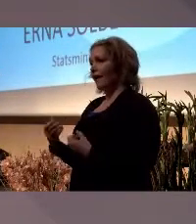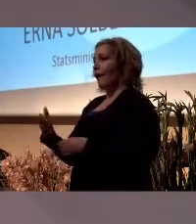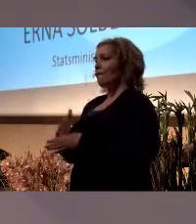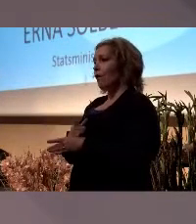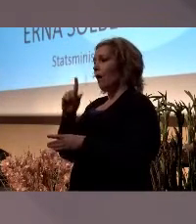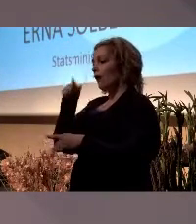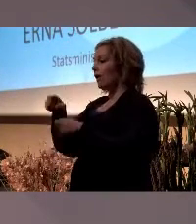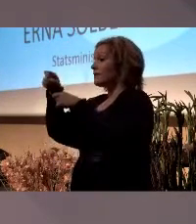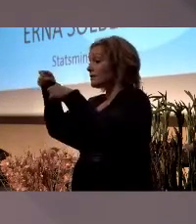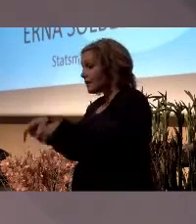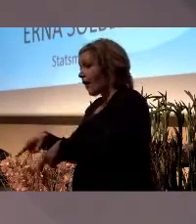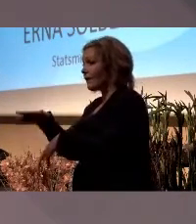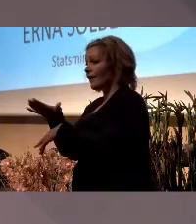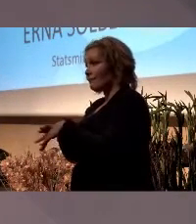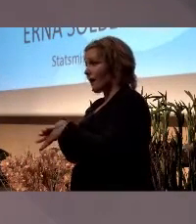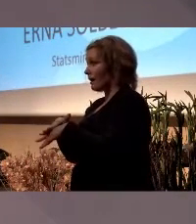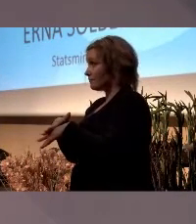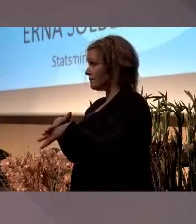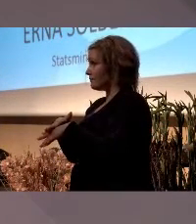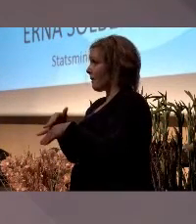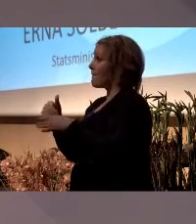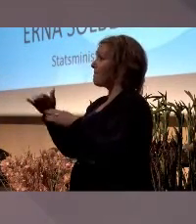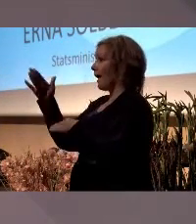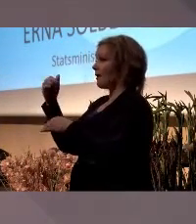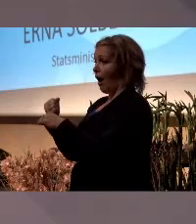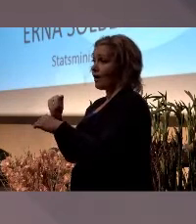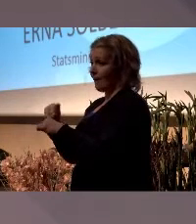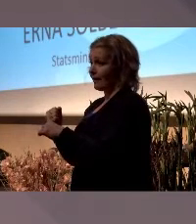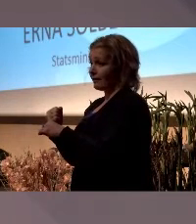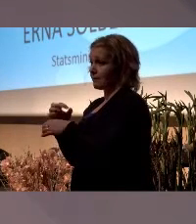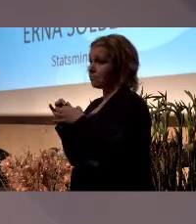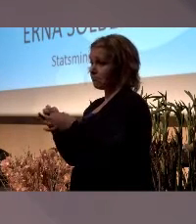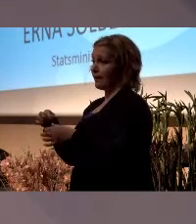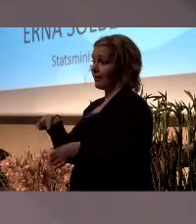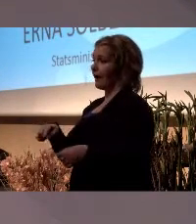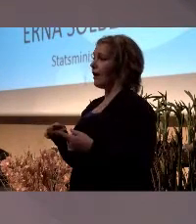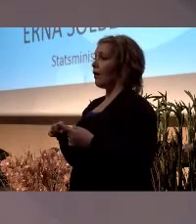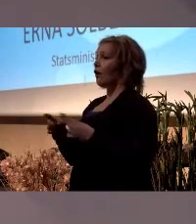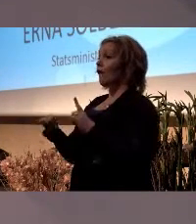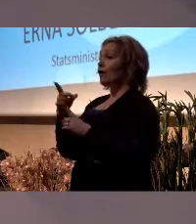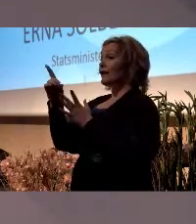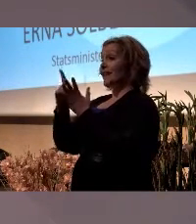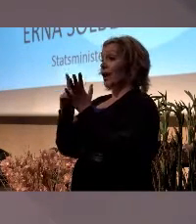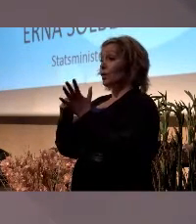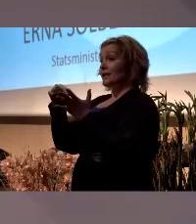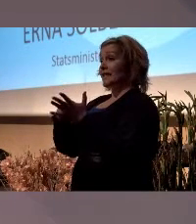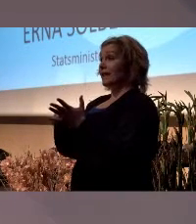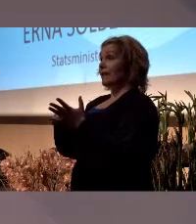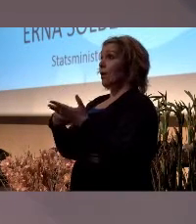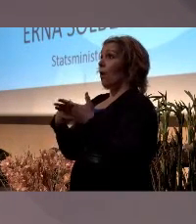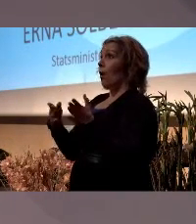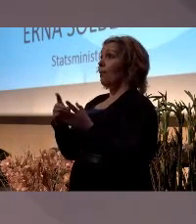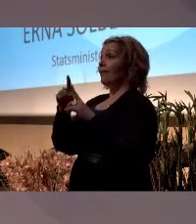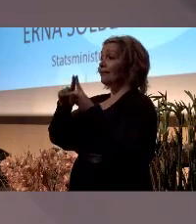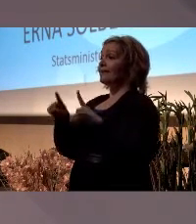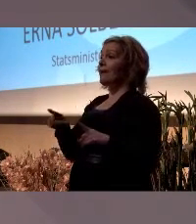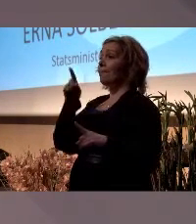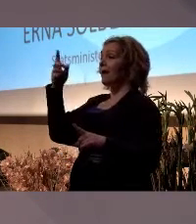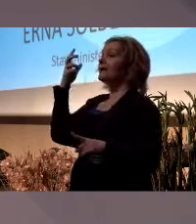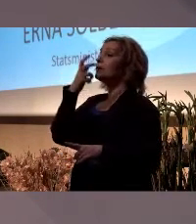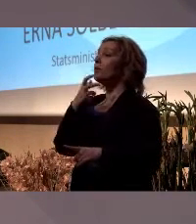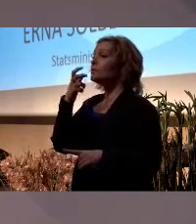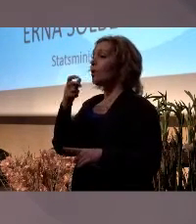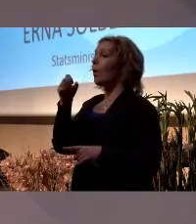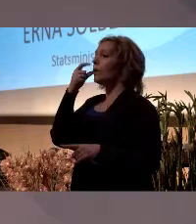man får startet med arbeidet. Det første diagnosesenteret ble åpnet i desember i Tromsø.